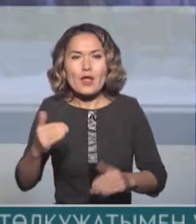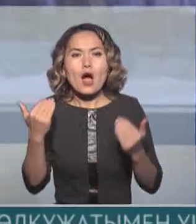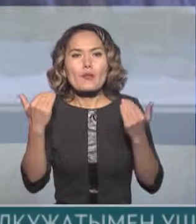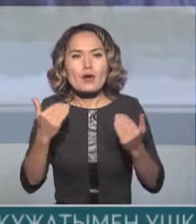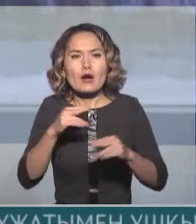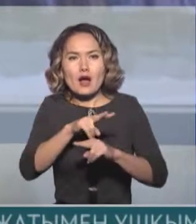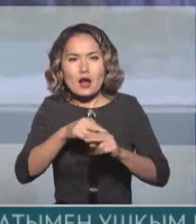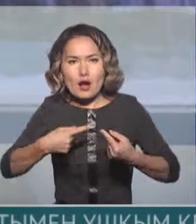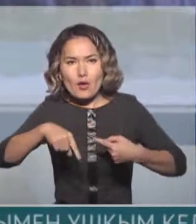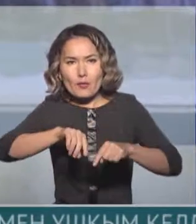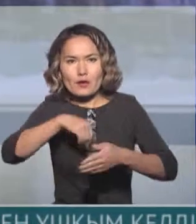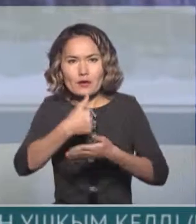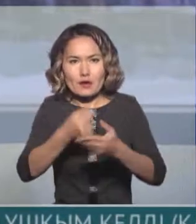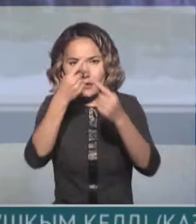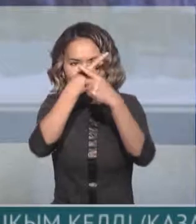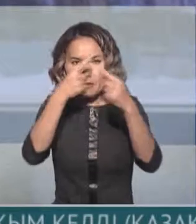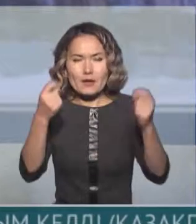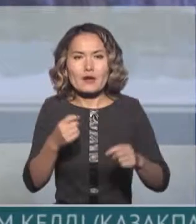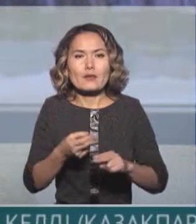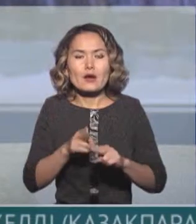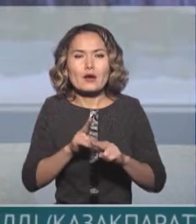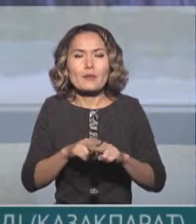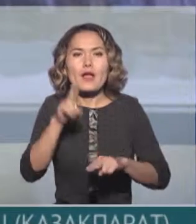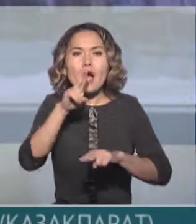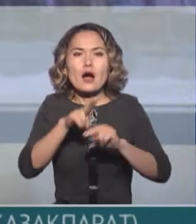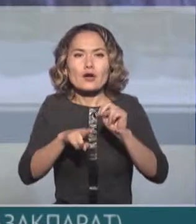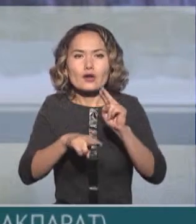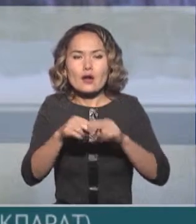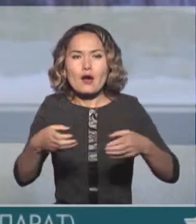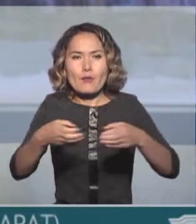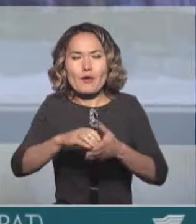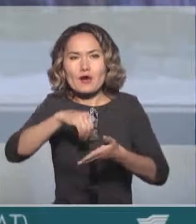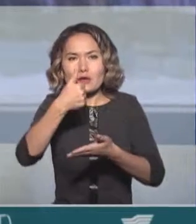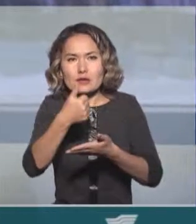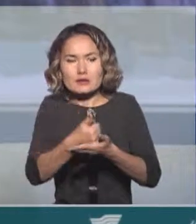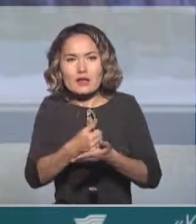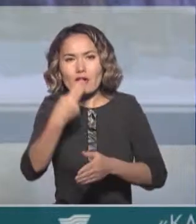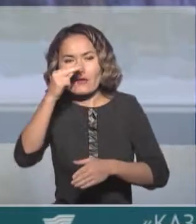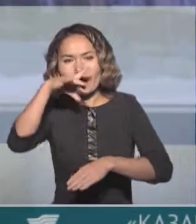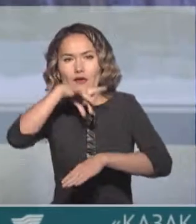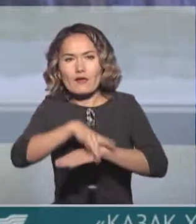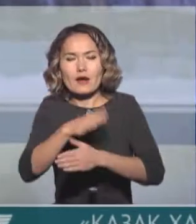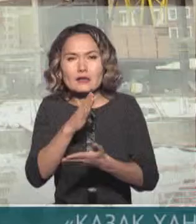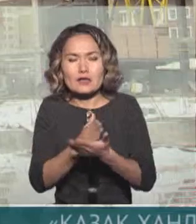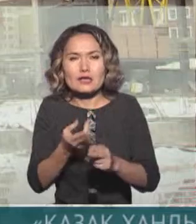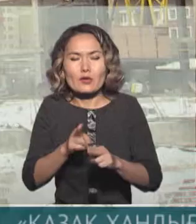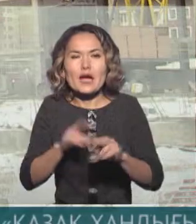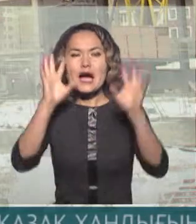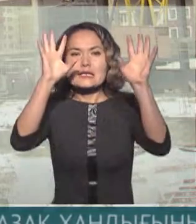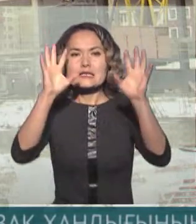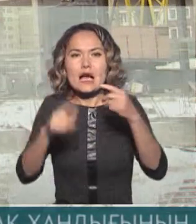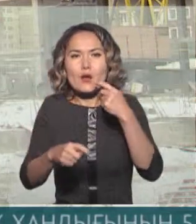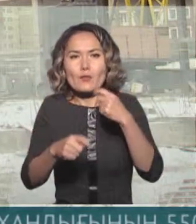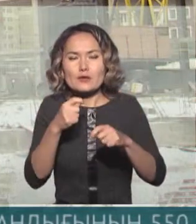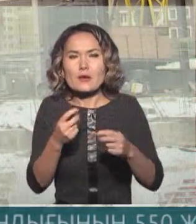департаментінің баспасөз қызметі хабарлады. Ал ол құрылысшылардың дені үлескерлерден заңсыз ақша жинаған. Осыған байланысты қазір